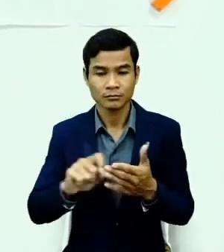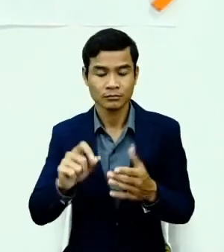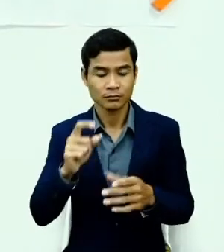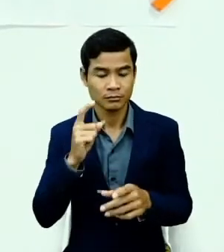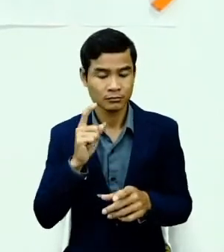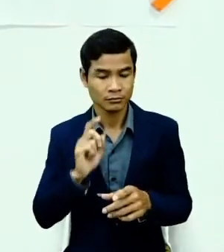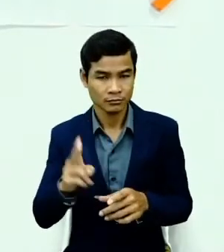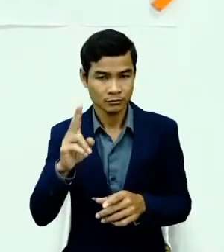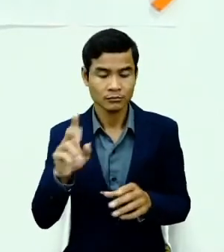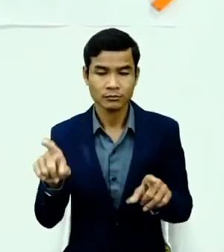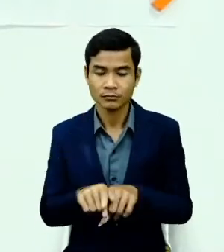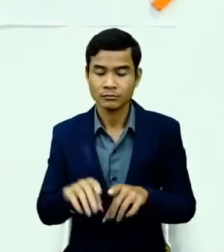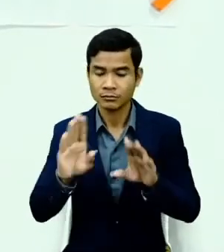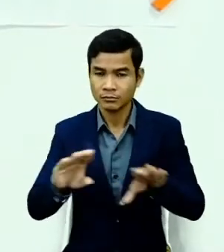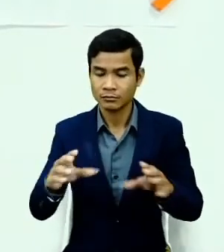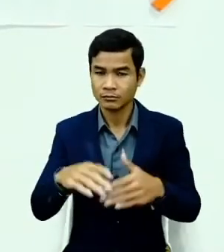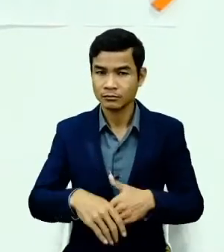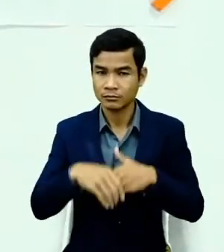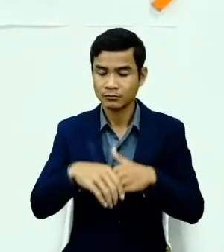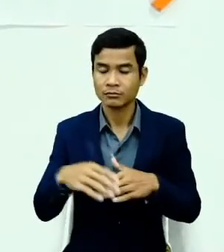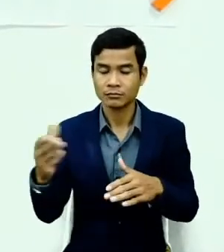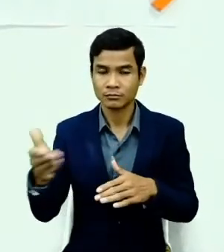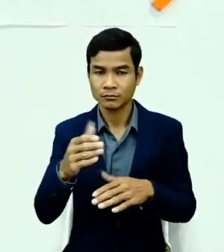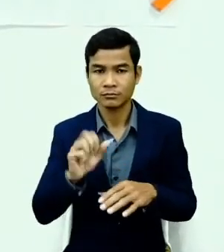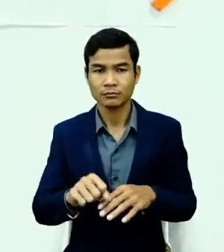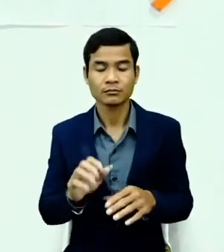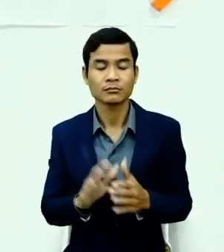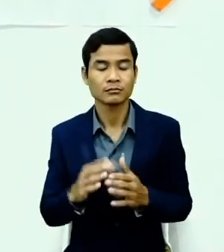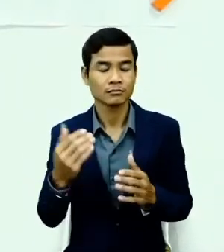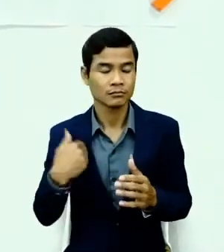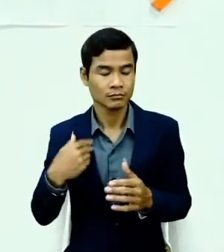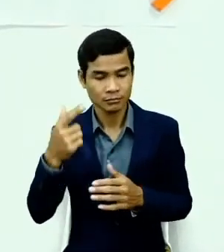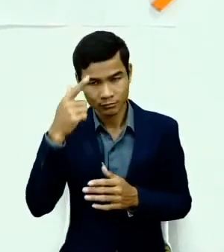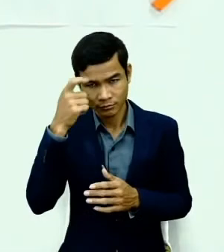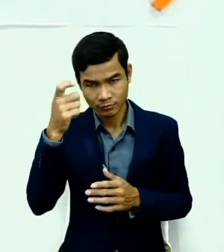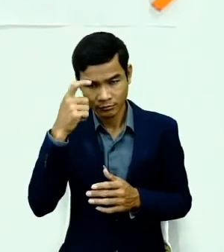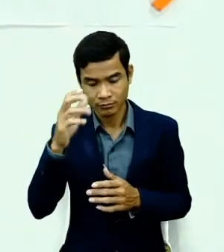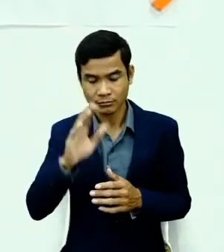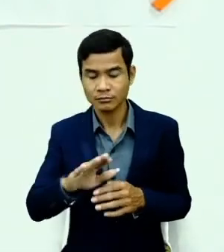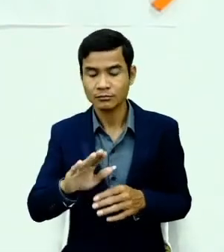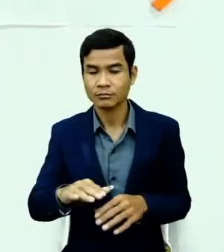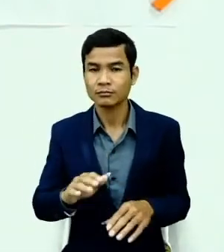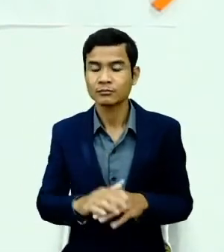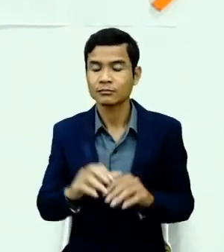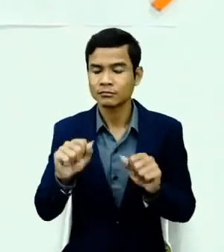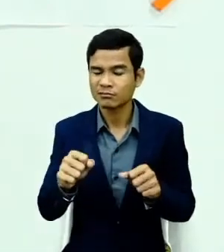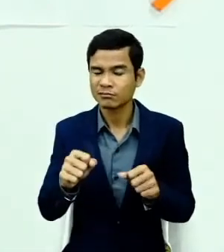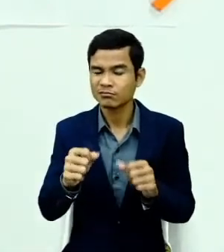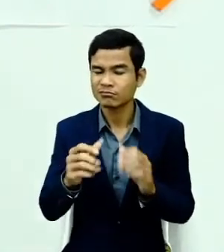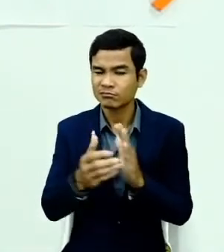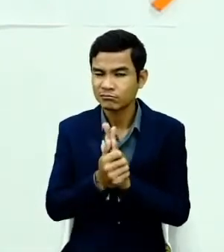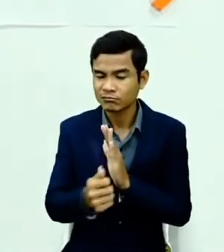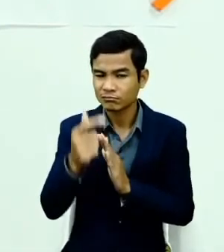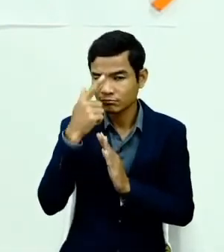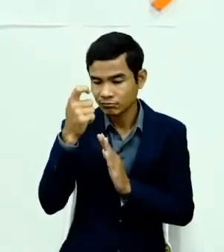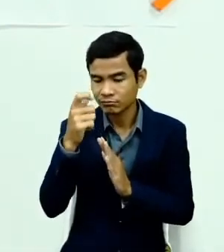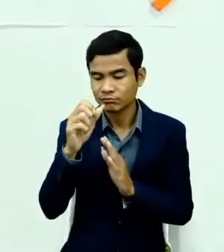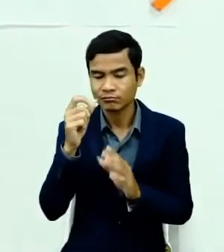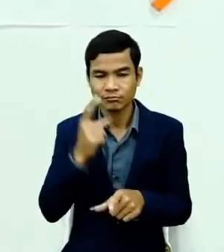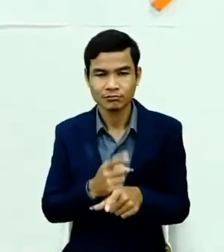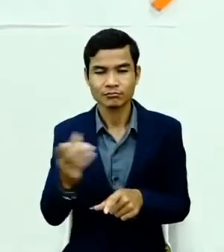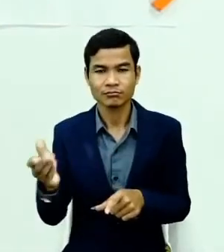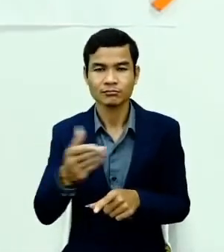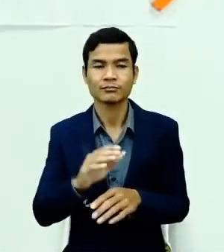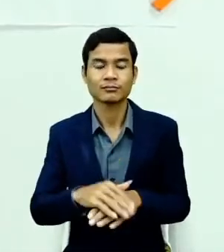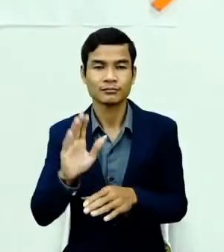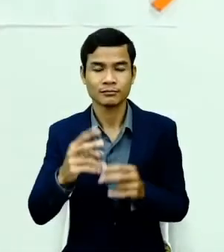លឿនដោយមិត្តភ័ក្តិយើងដើម្បីឲ្យកូនកាន់តែពូកែក្នុងការសរសេរហើយនឹងស្ទាត់ណាស្ទាត់ហើយត្រឹមត្រូវទៀតកូន